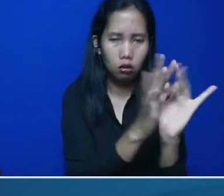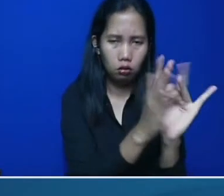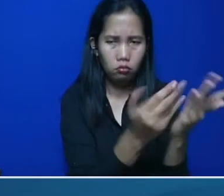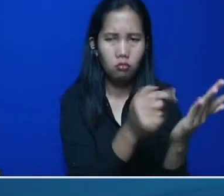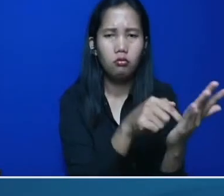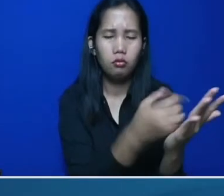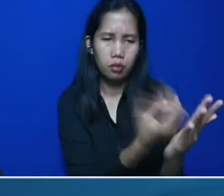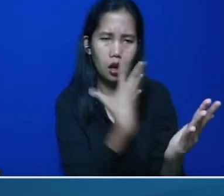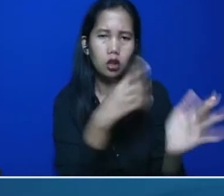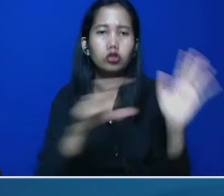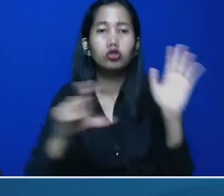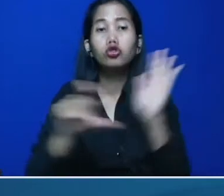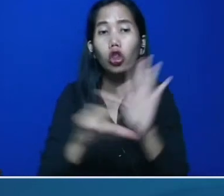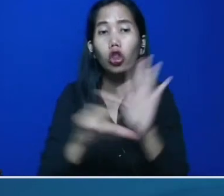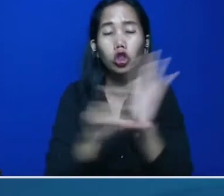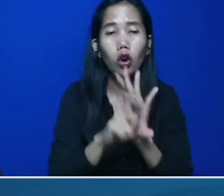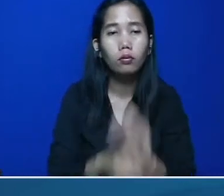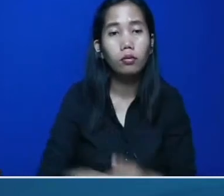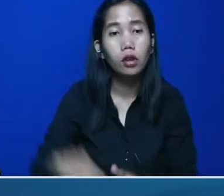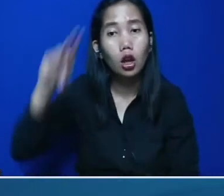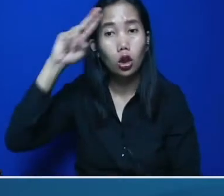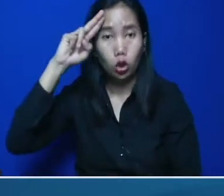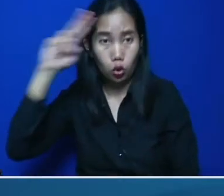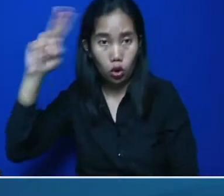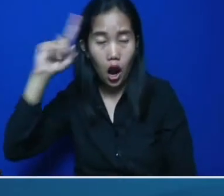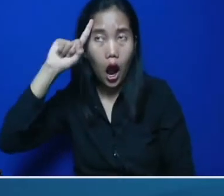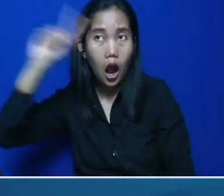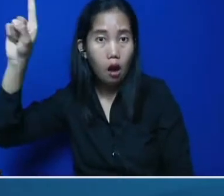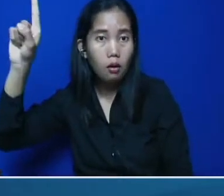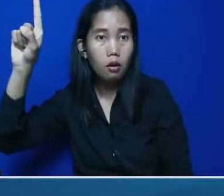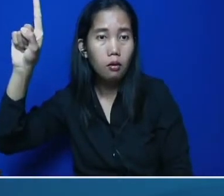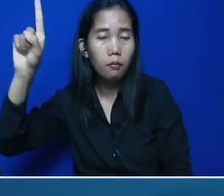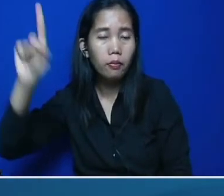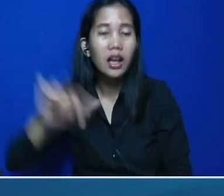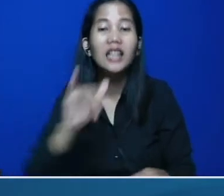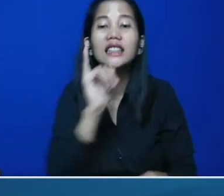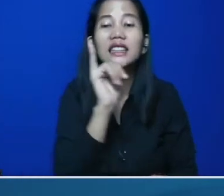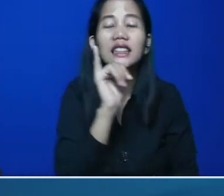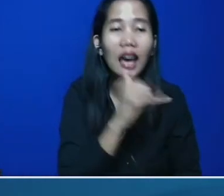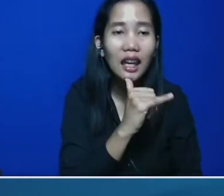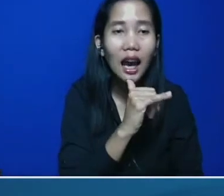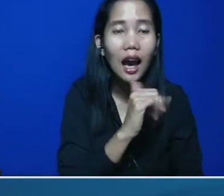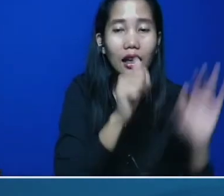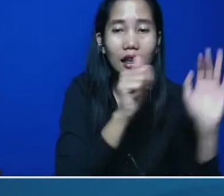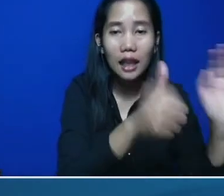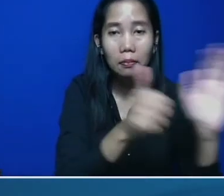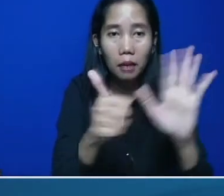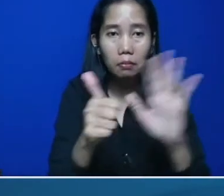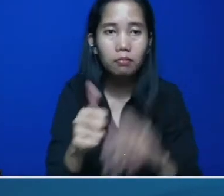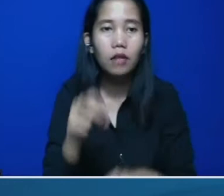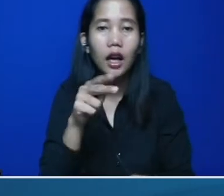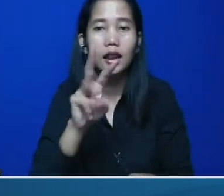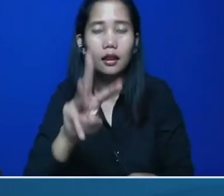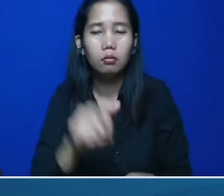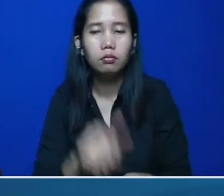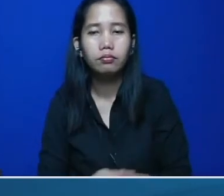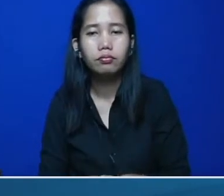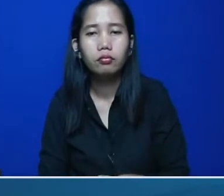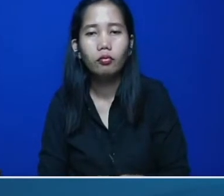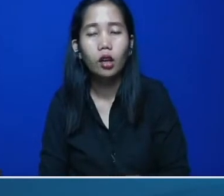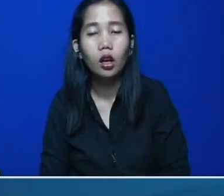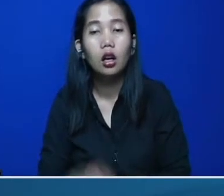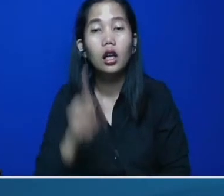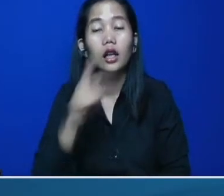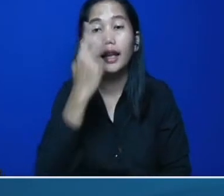jadi kita lihat Kenapa ada binatang-binatang yang haram di dalam